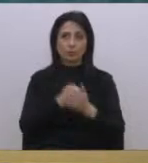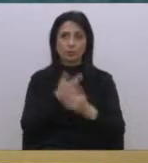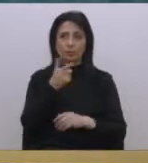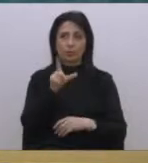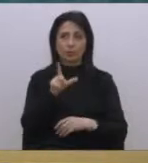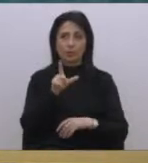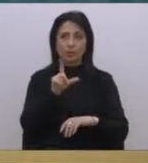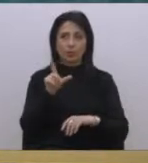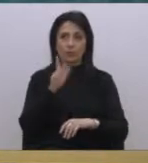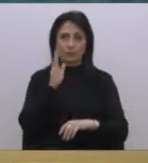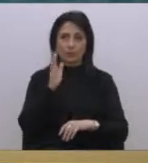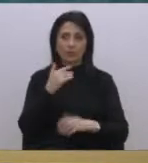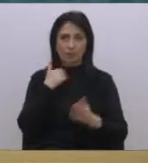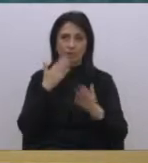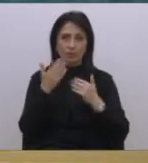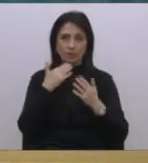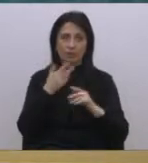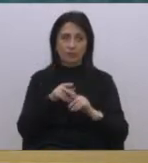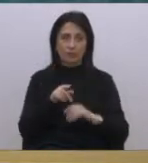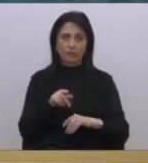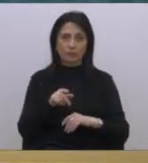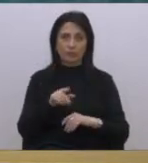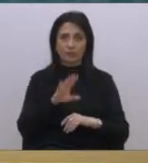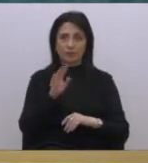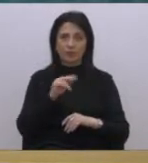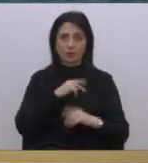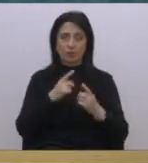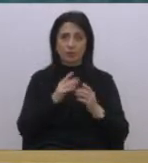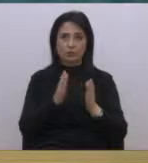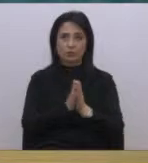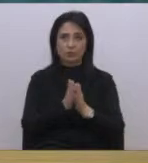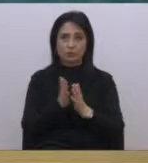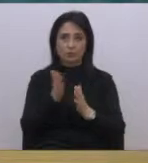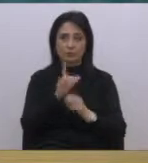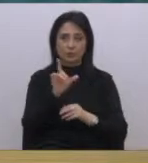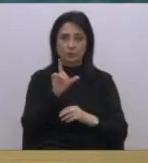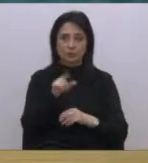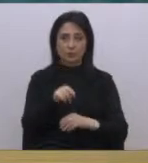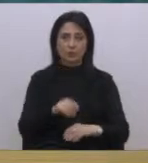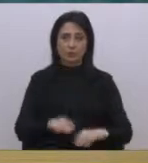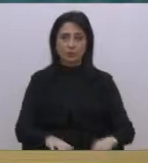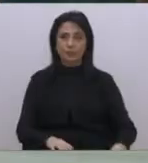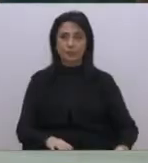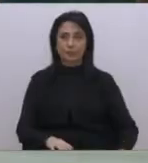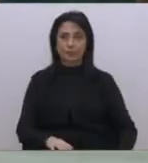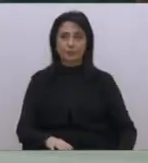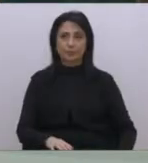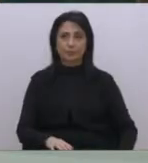საათამდე, 2 საათზე გვექნება კენჭის ხა, ამიტომ ყველა კოლეგზე გვთხოვთ რომ 2 საათზე იყვნენ დარბაზში.